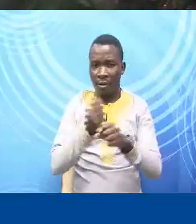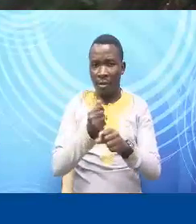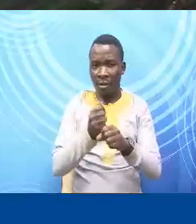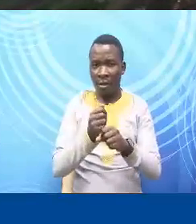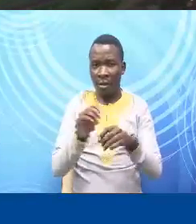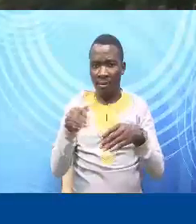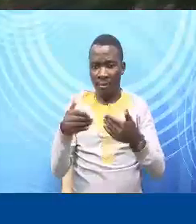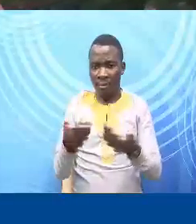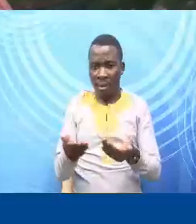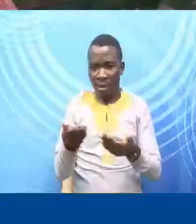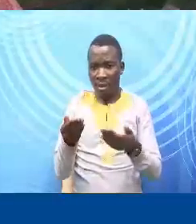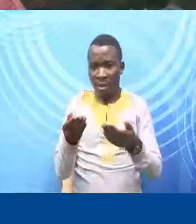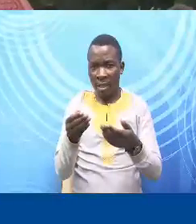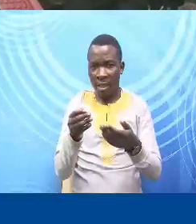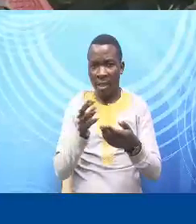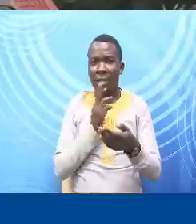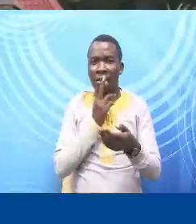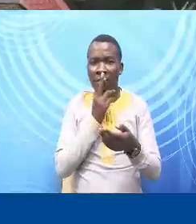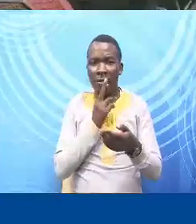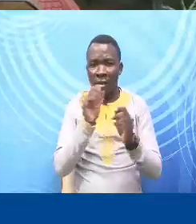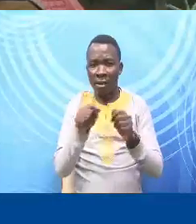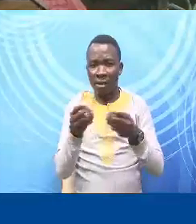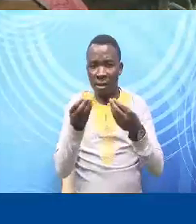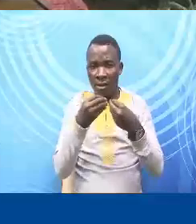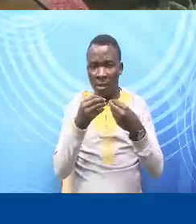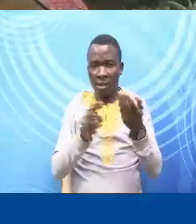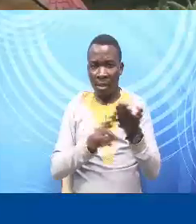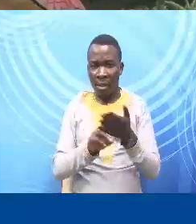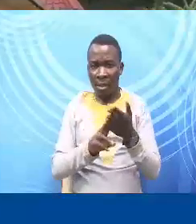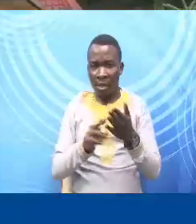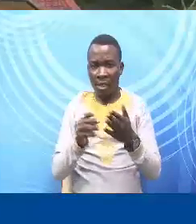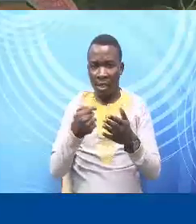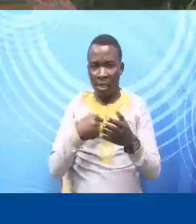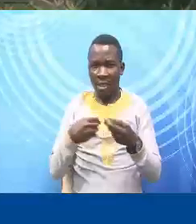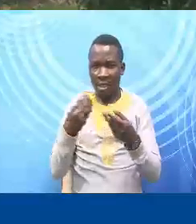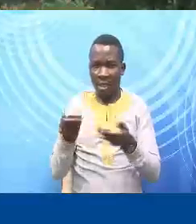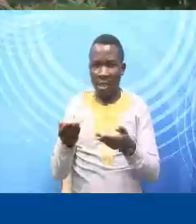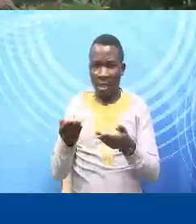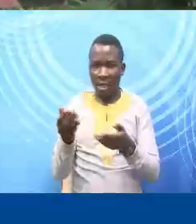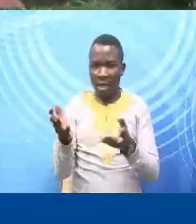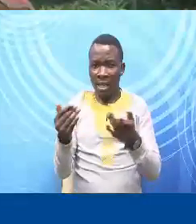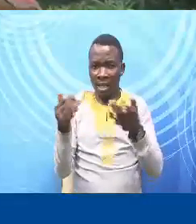wayimpange nkayikoresha tuyenyehereza fans cyangwa abakiriya bari iruhande rwanjye